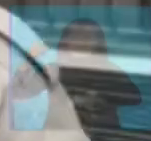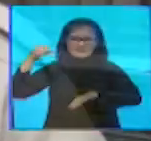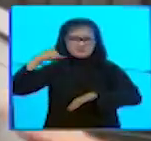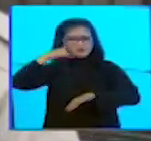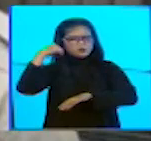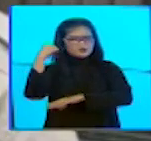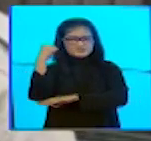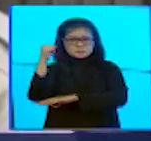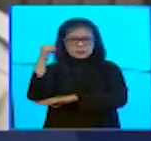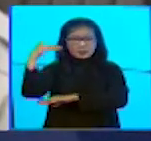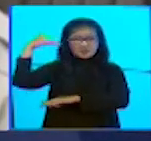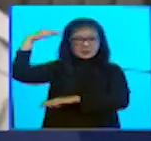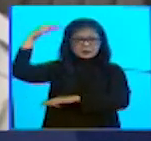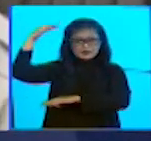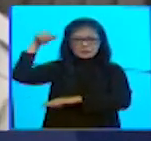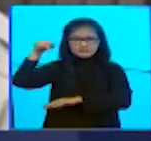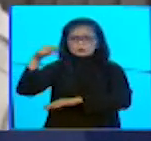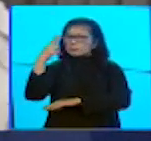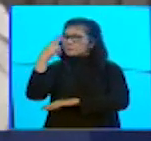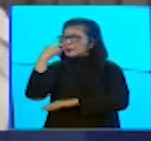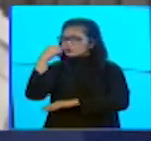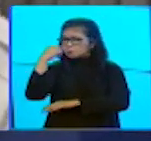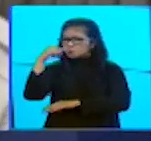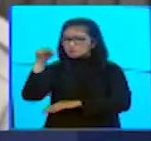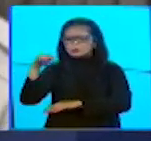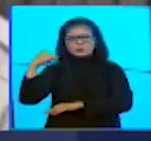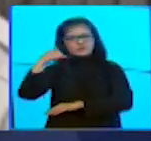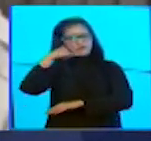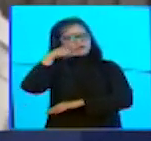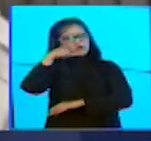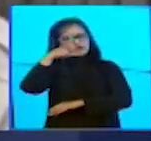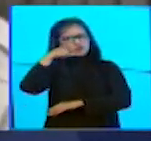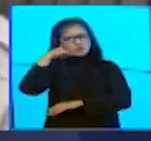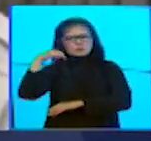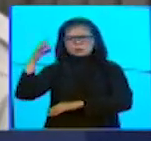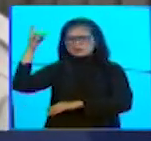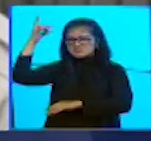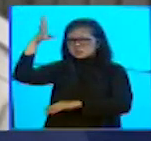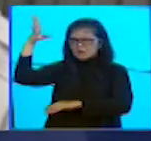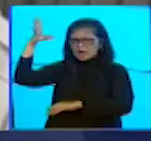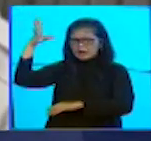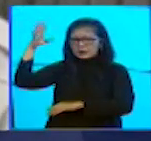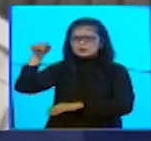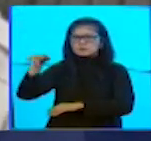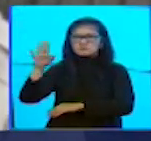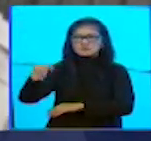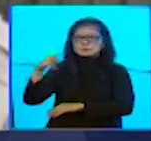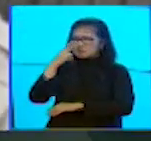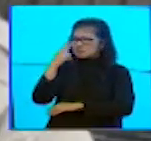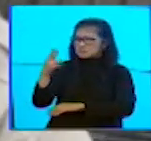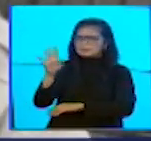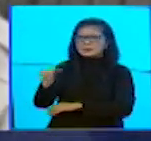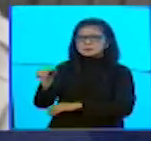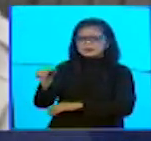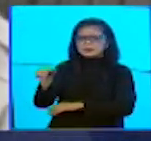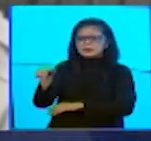Kakaknya yang di Bandung telepon, Pak, ada koordinasi nggak? Ada siang, tapi sore ke malam udah nggak ada. Pak, tolong dicek dah. Langsung